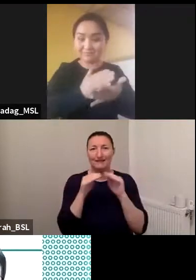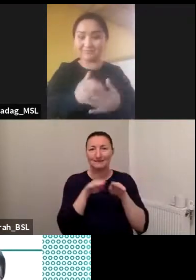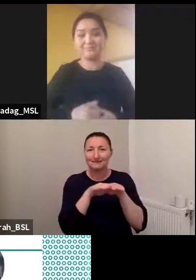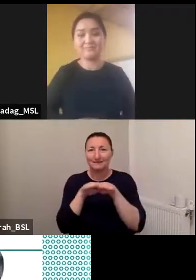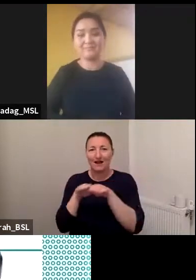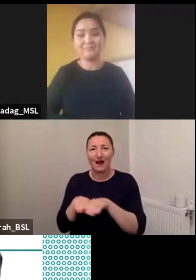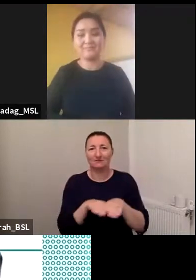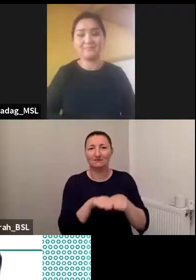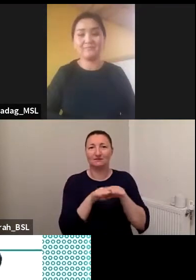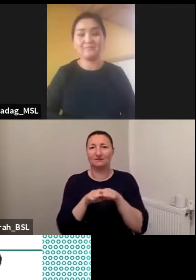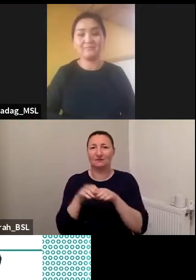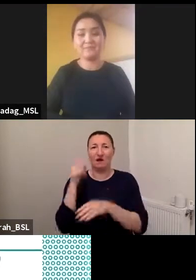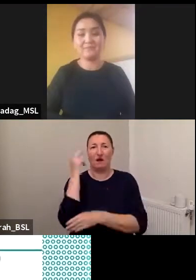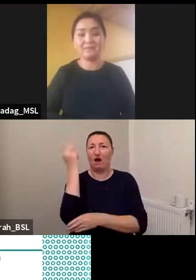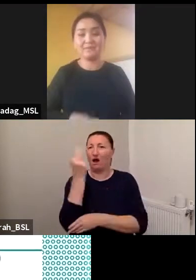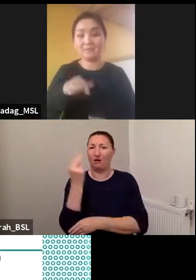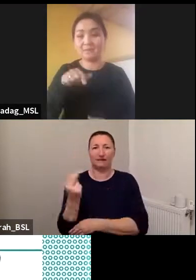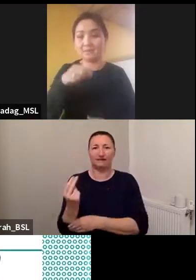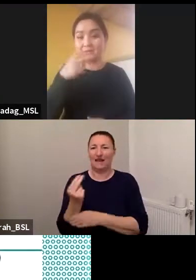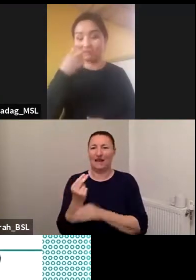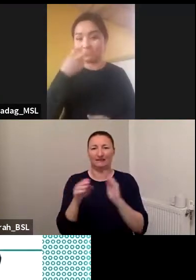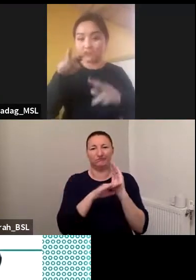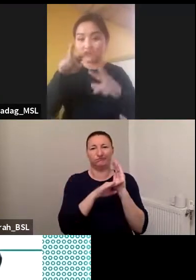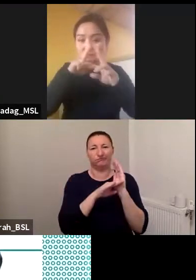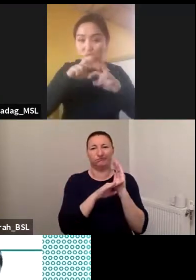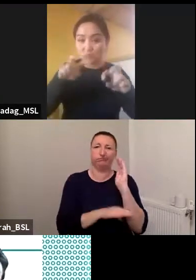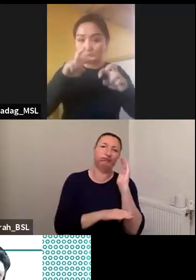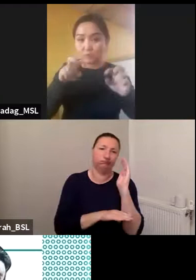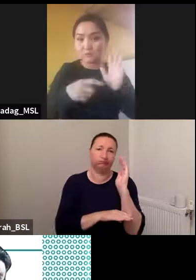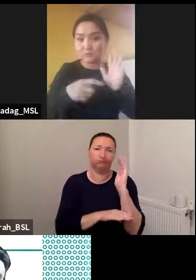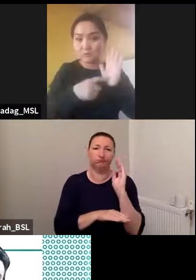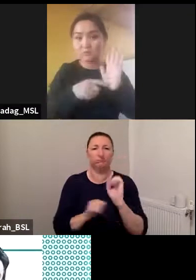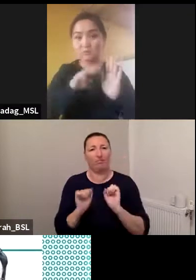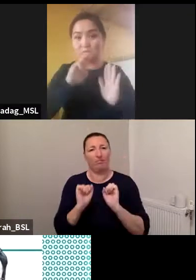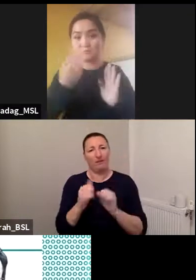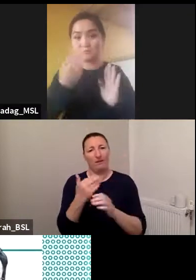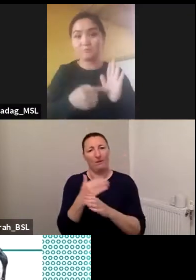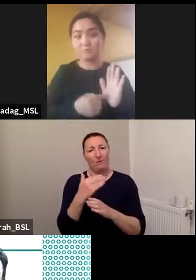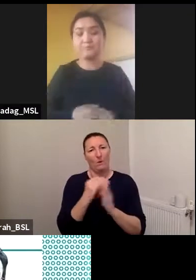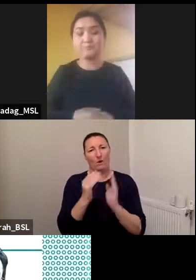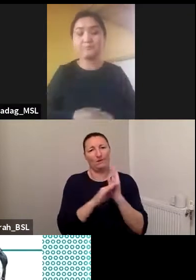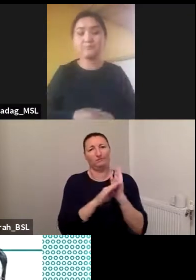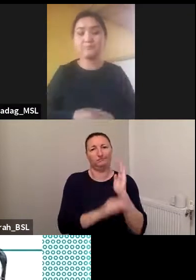харагдаж байгаа эндээс судалгаанаас бас тодорхойлсон. Мөн